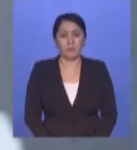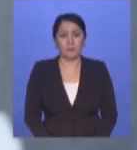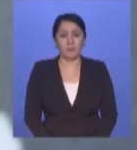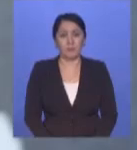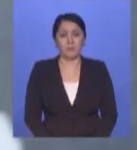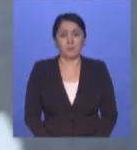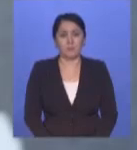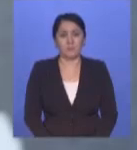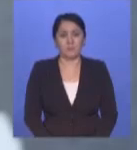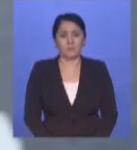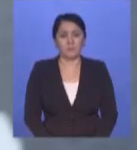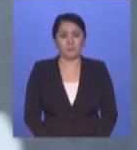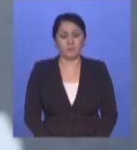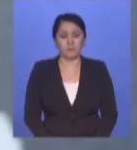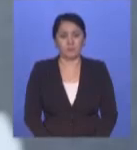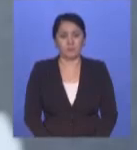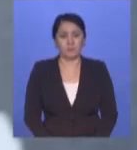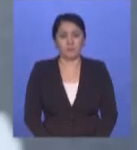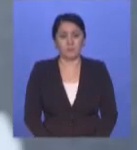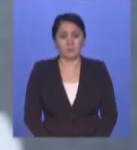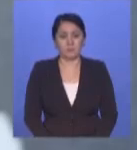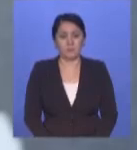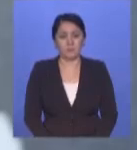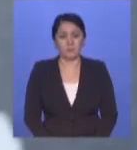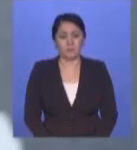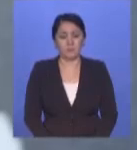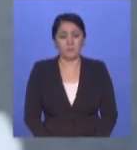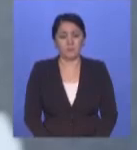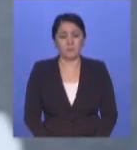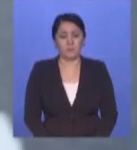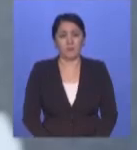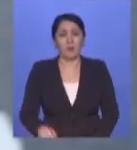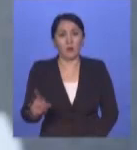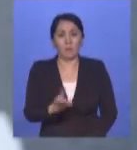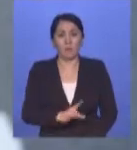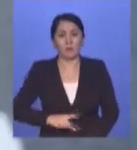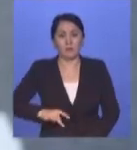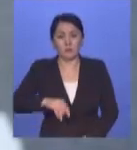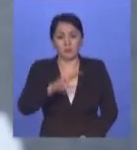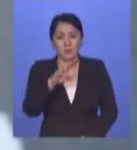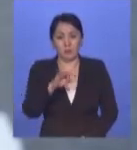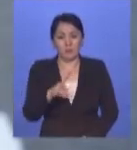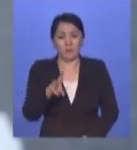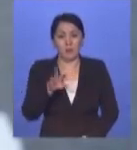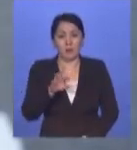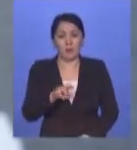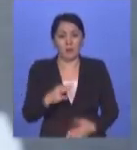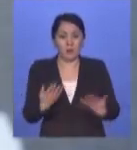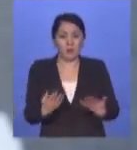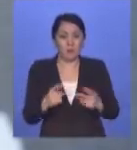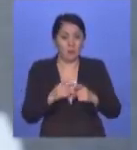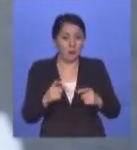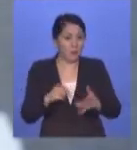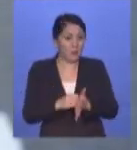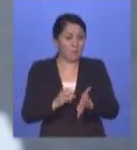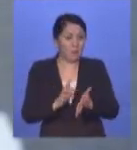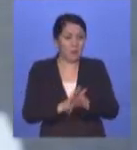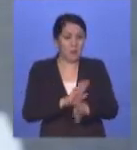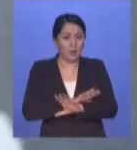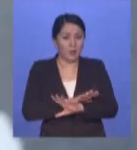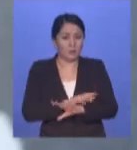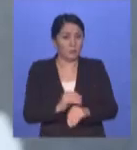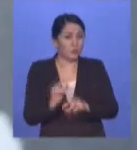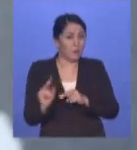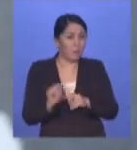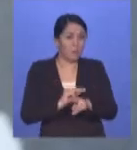Если мы будем говорить о психокоррекционной, да, поддержке. Біздің өңірде лудомания дертіне шалдыққан тұрғындар есепте тұрған жоқ, стационарлы ем